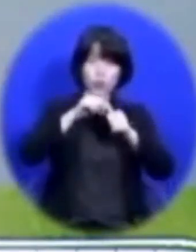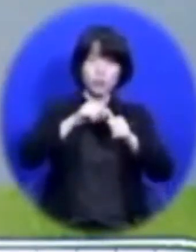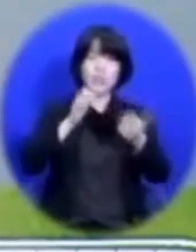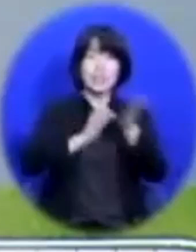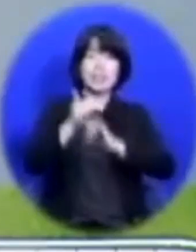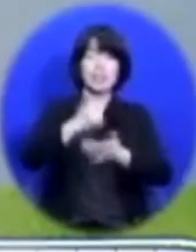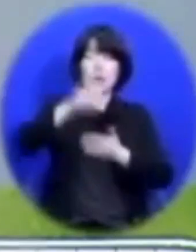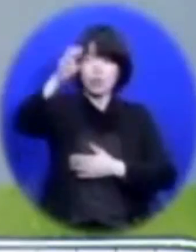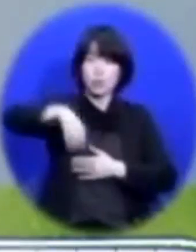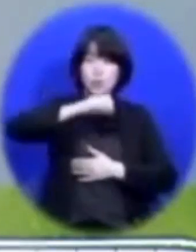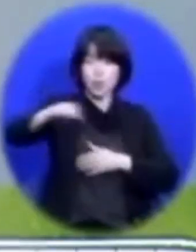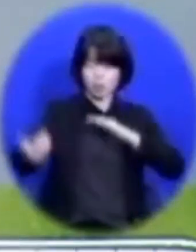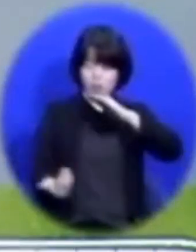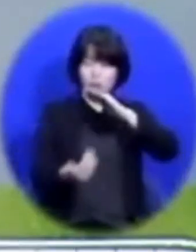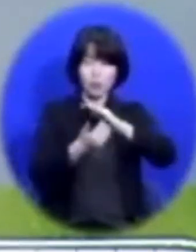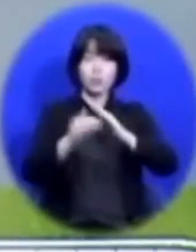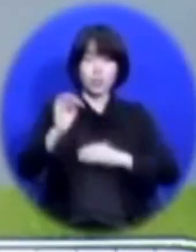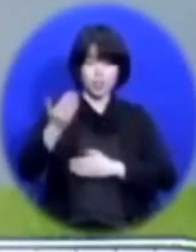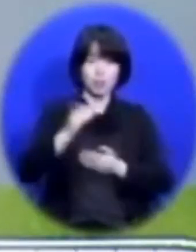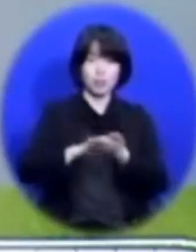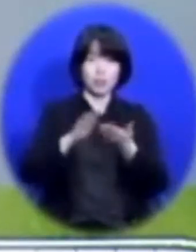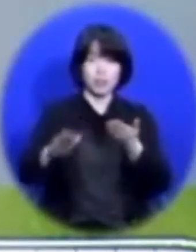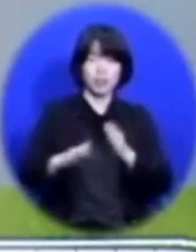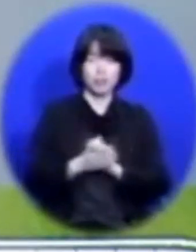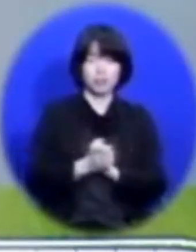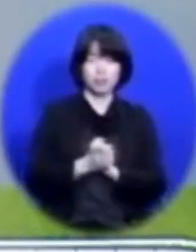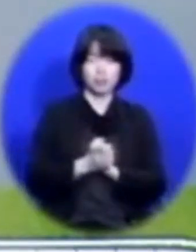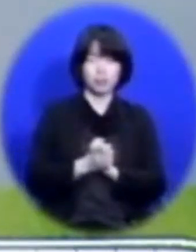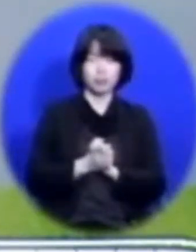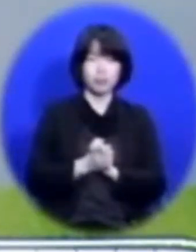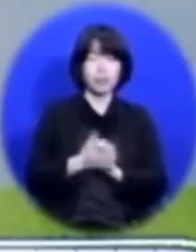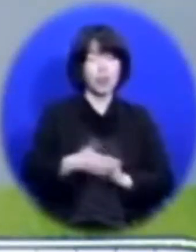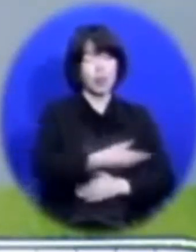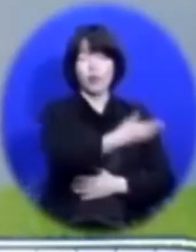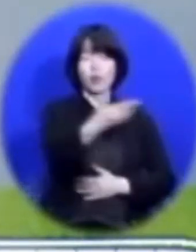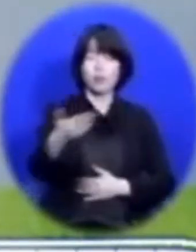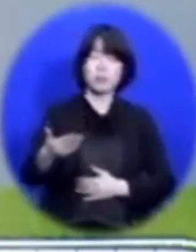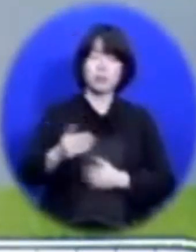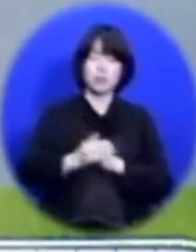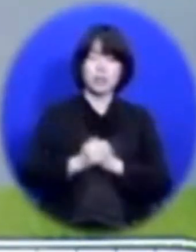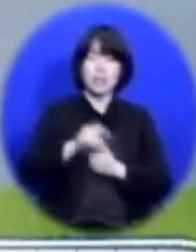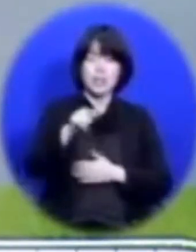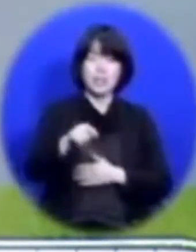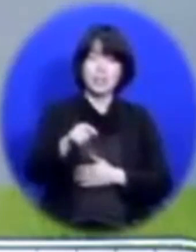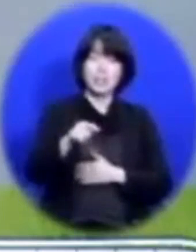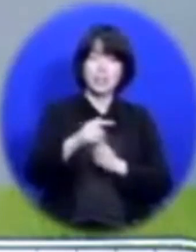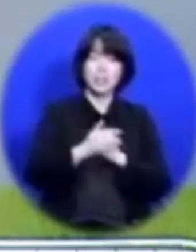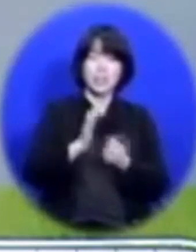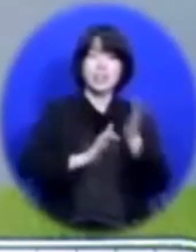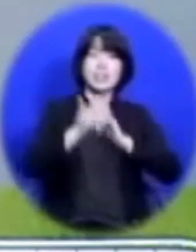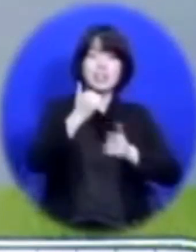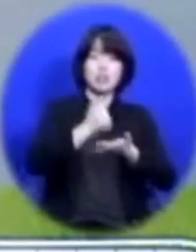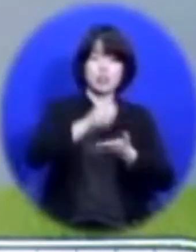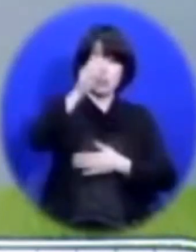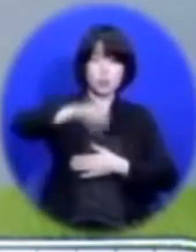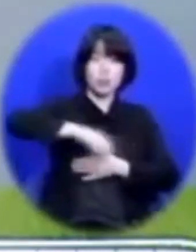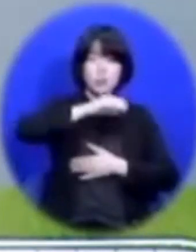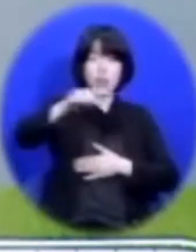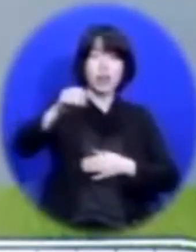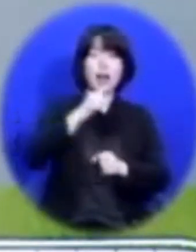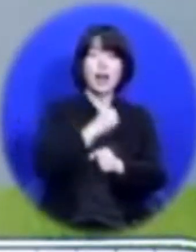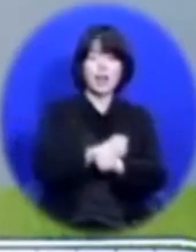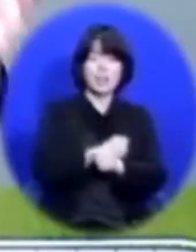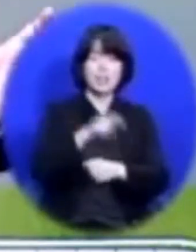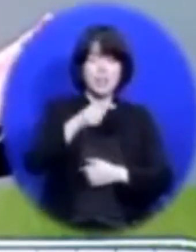구원은 예수님의십자가에서이루어집니다.십자가